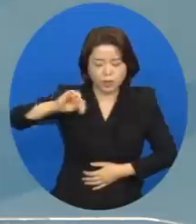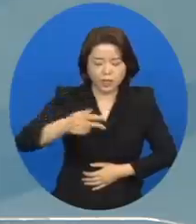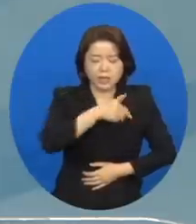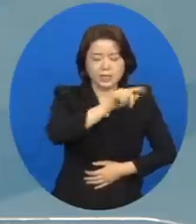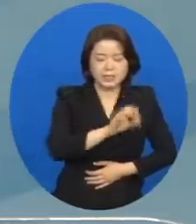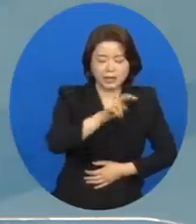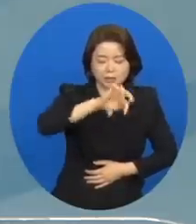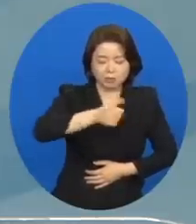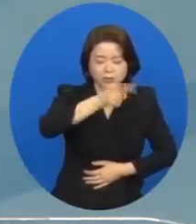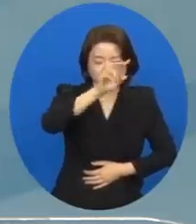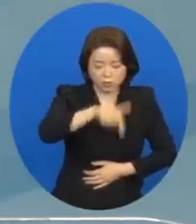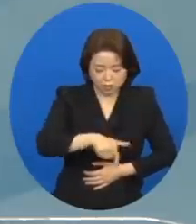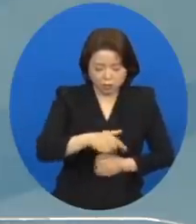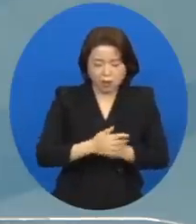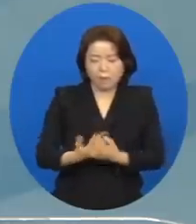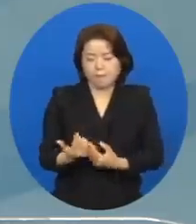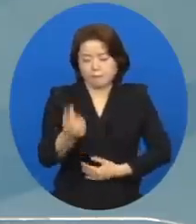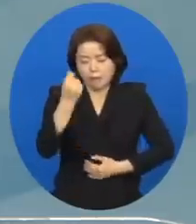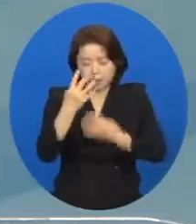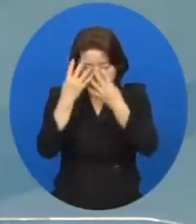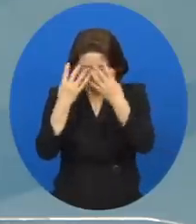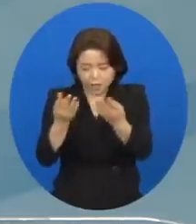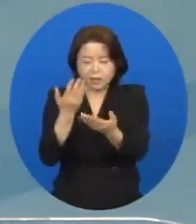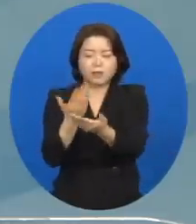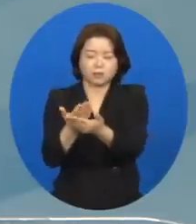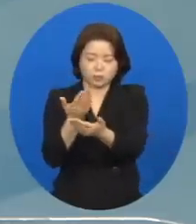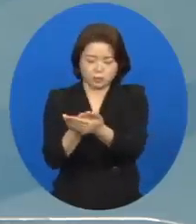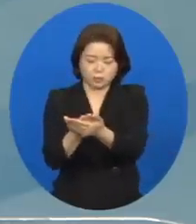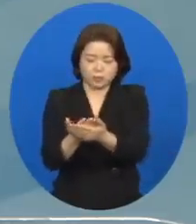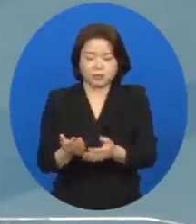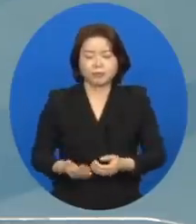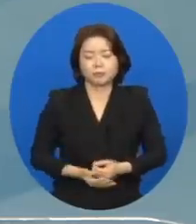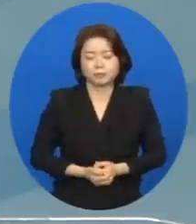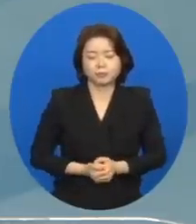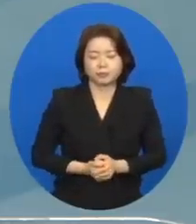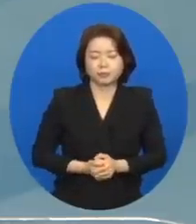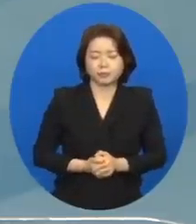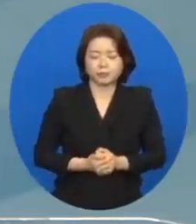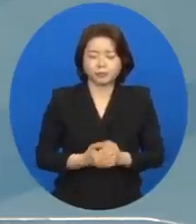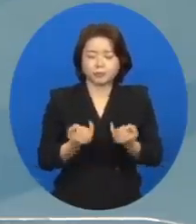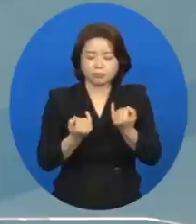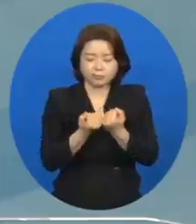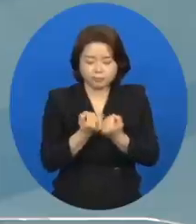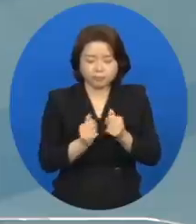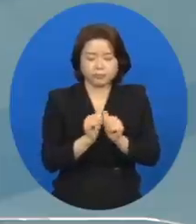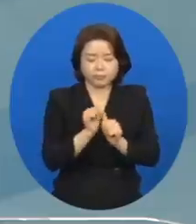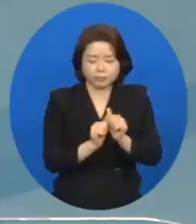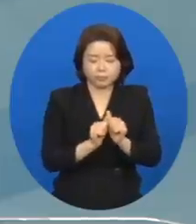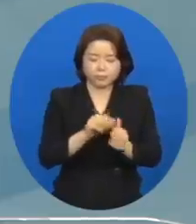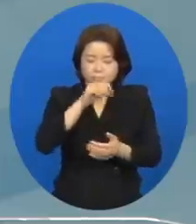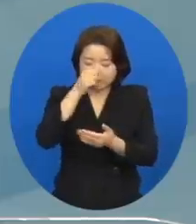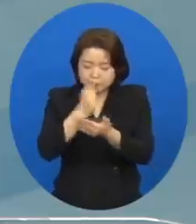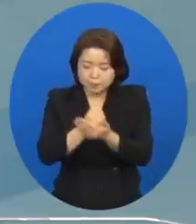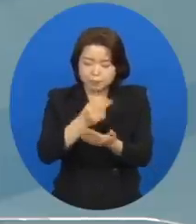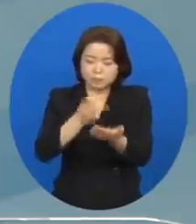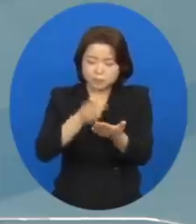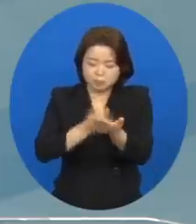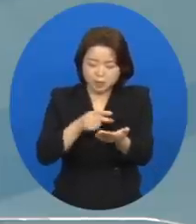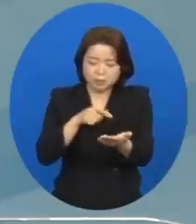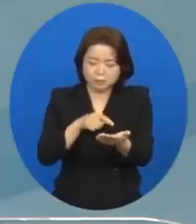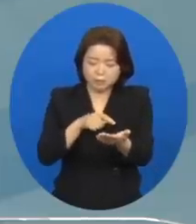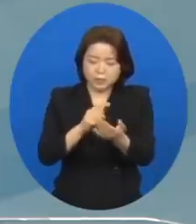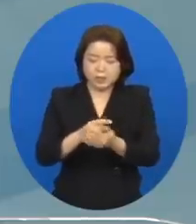장문석 집사님 속히 석방되게 하옵소서. 동성애를 합법화하는 그런 시도들을